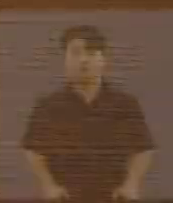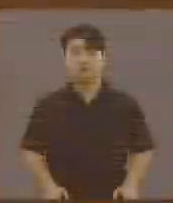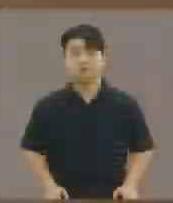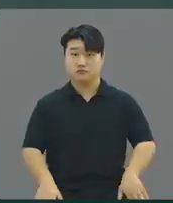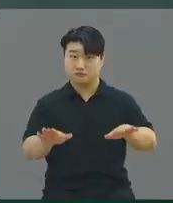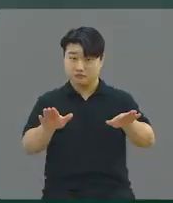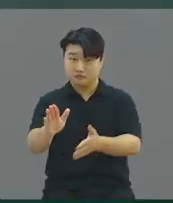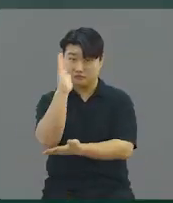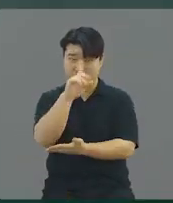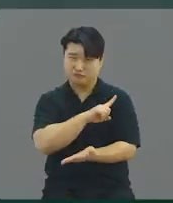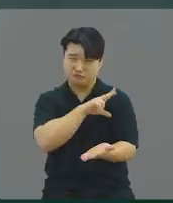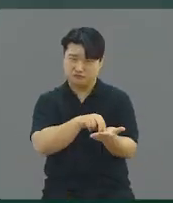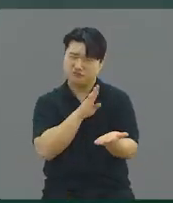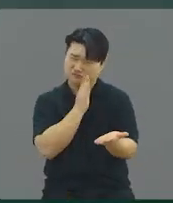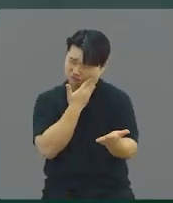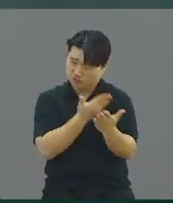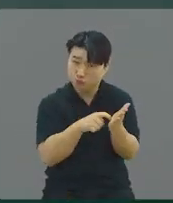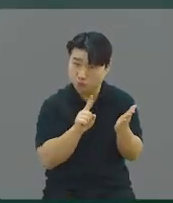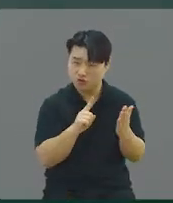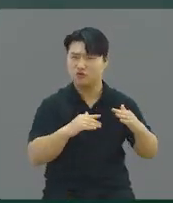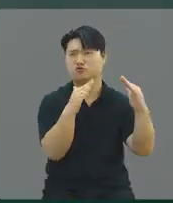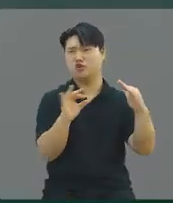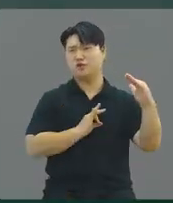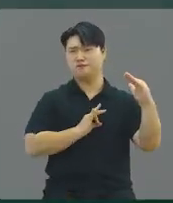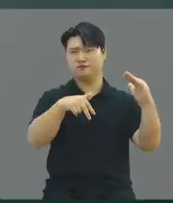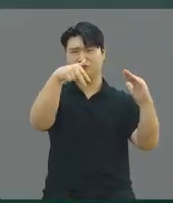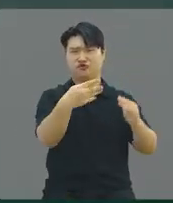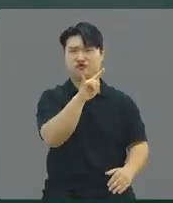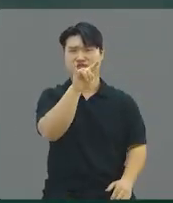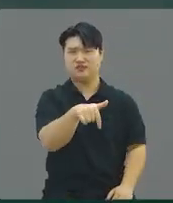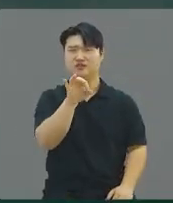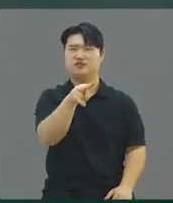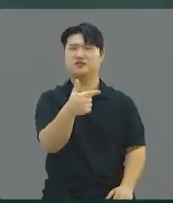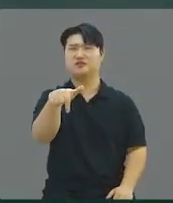네, 오늘의 메인 주제 바로